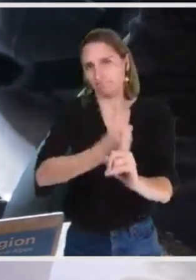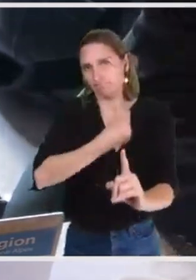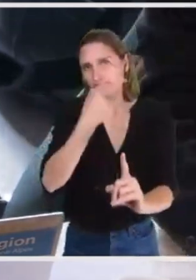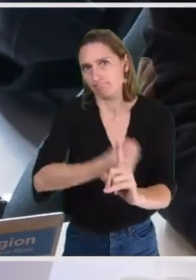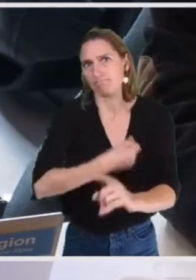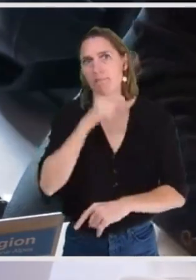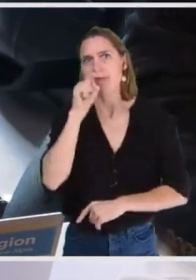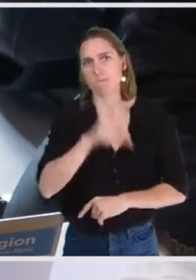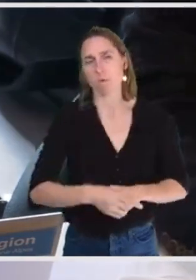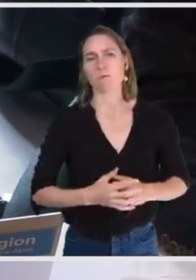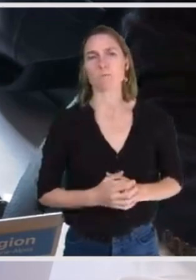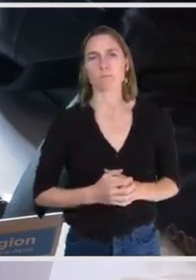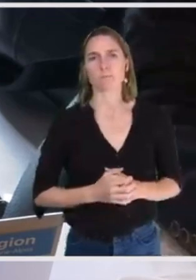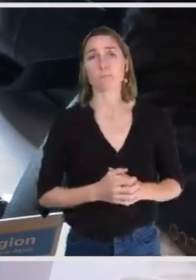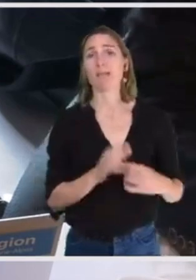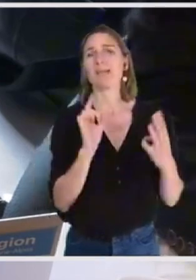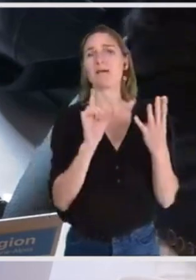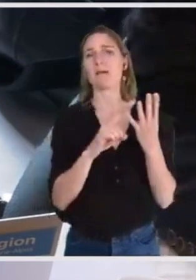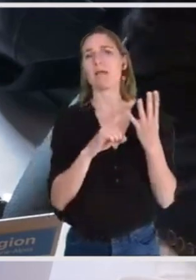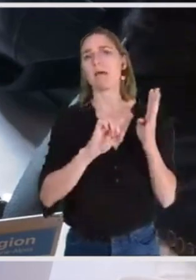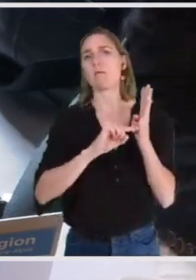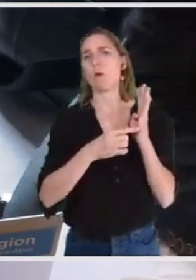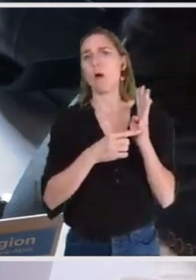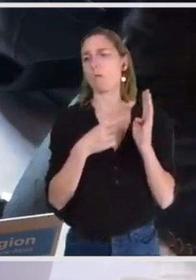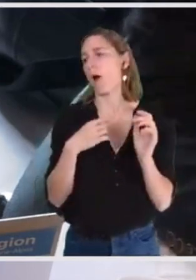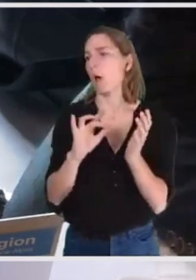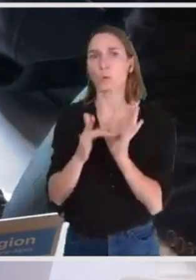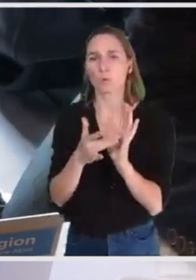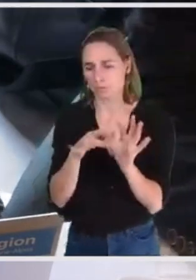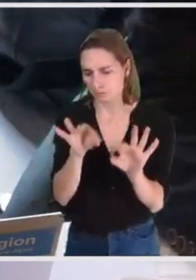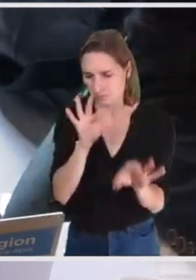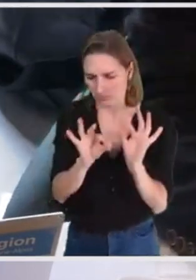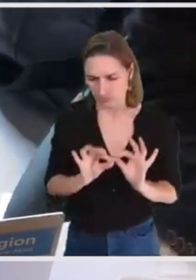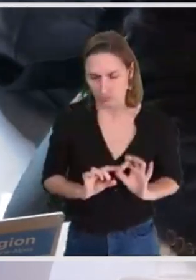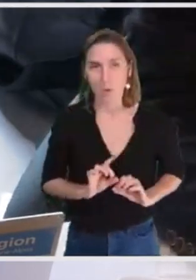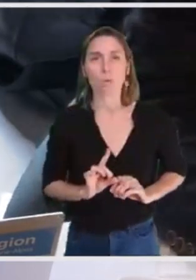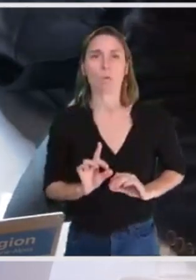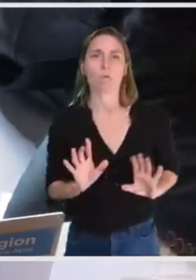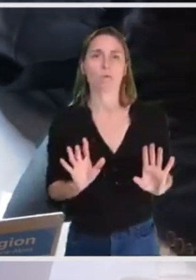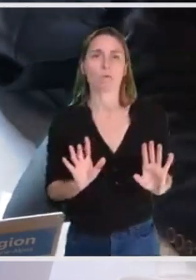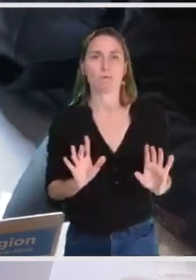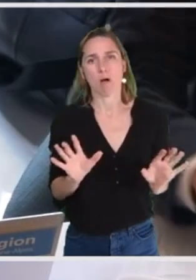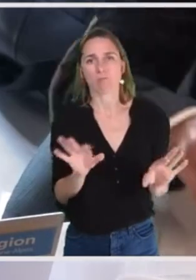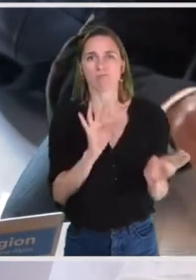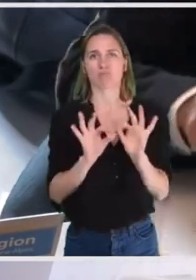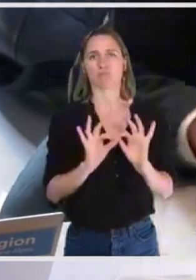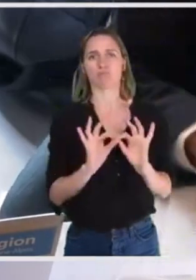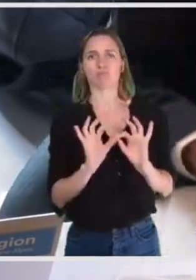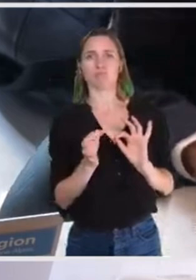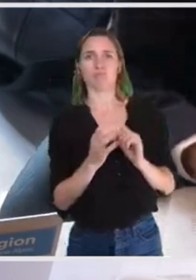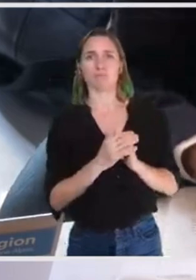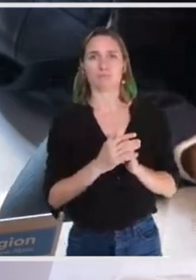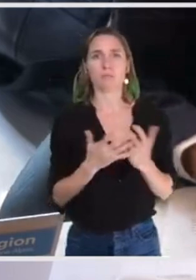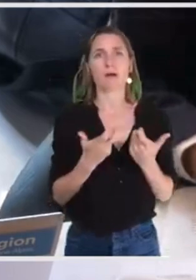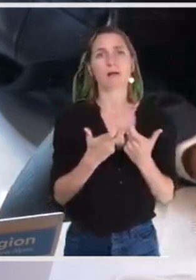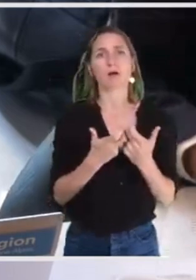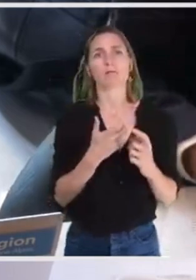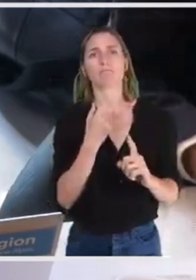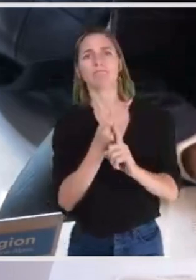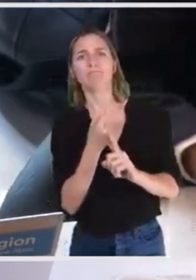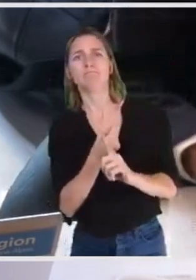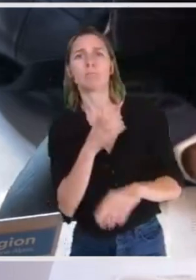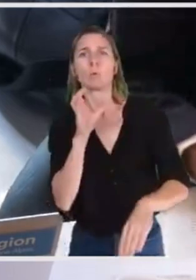Agir, alors, 4e point, bon, je ne les ai pas tous pris, mais j'ai pris celui aussi sur agir contre les violences faites aux